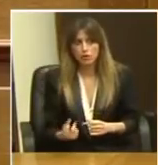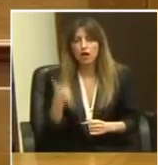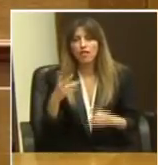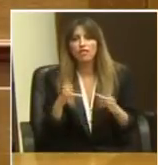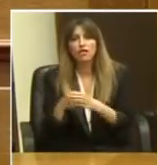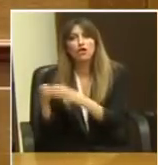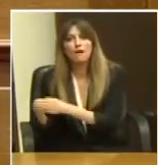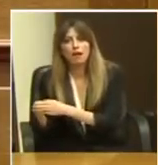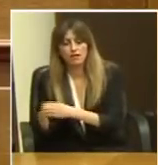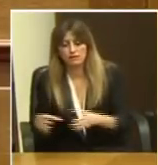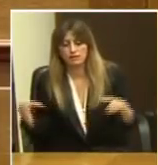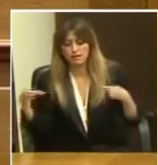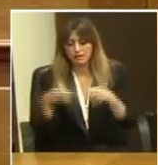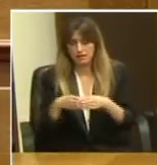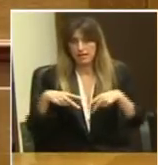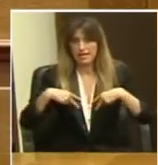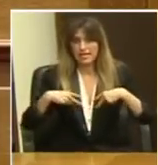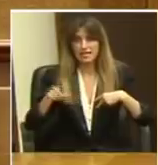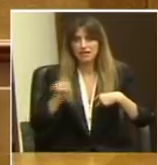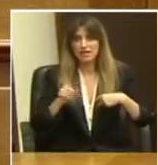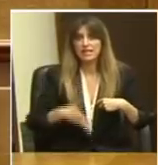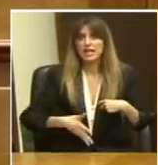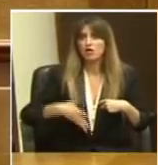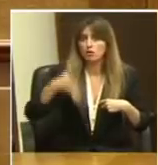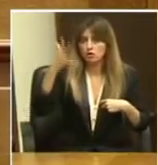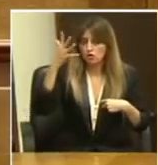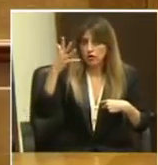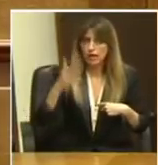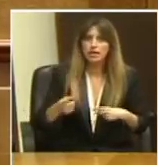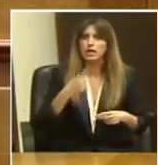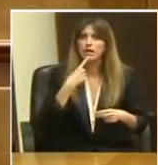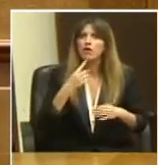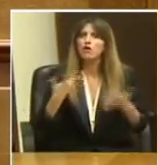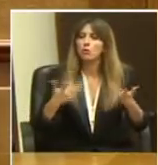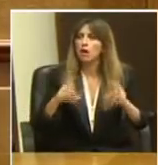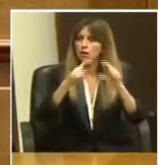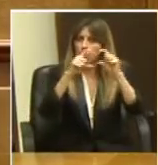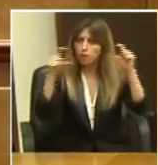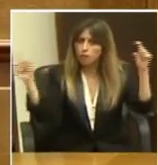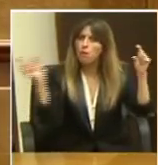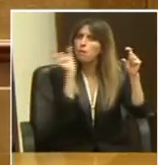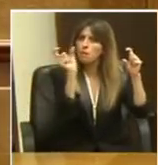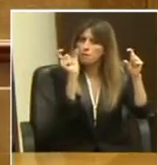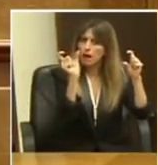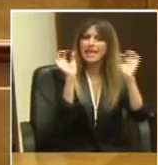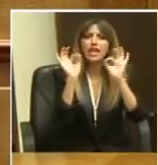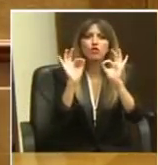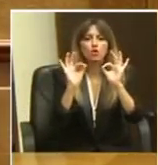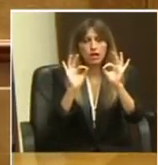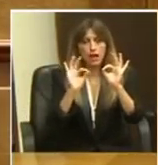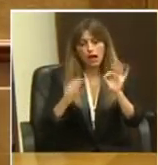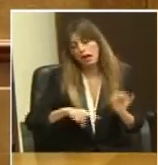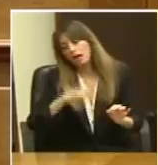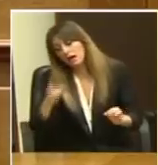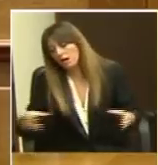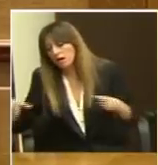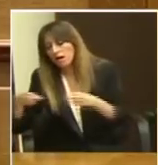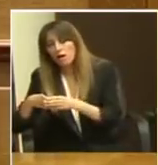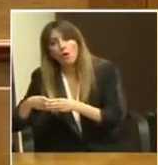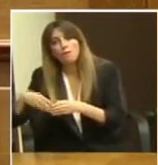κυβέρνησης Μητσοτάκη με το έργα όμως και την διπλή ονομασία που περιλαμβάνει τον όρο Μακεδονία. Και υπάρχει και το λαός